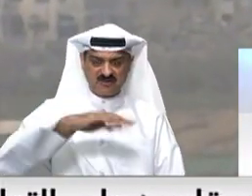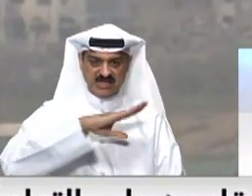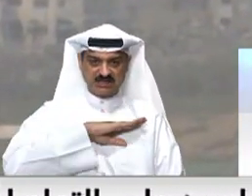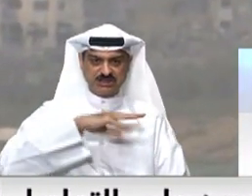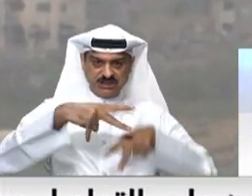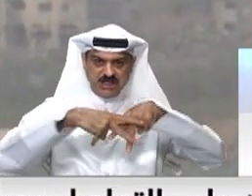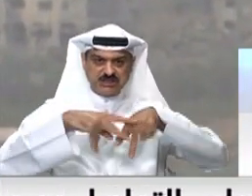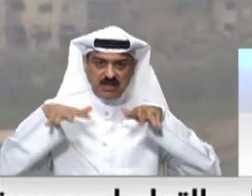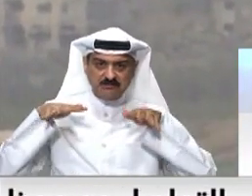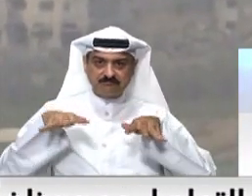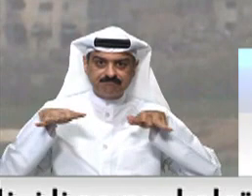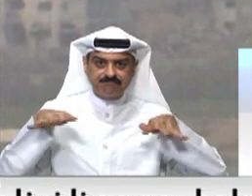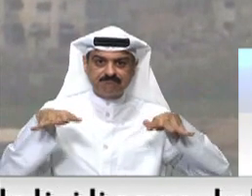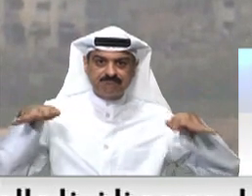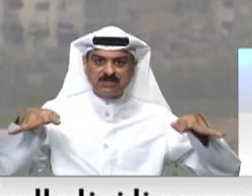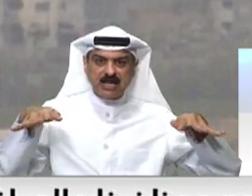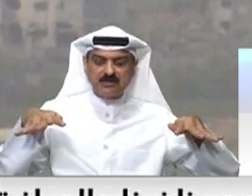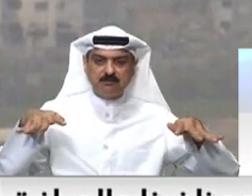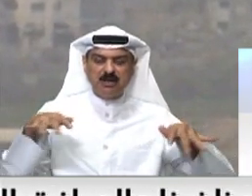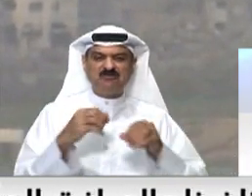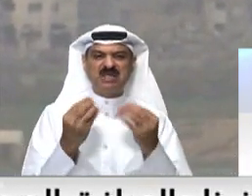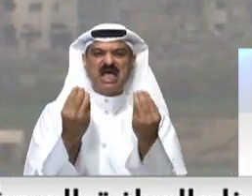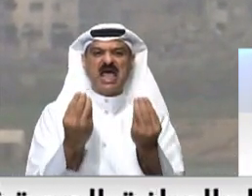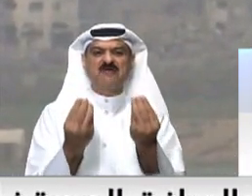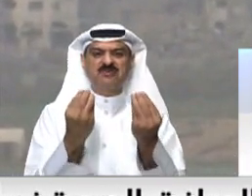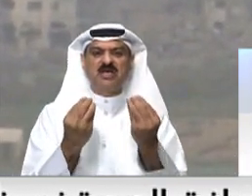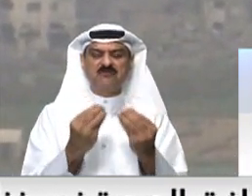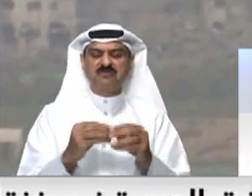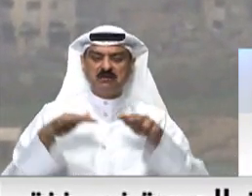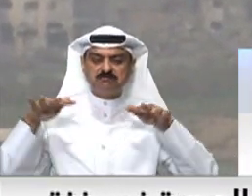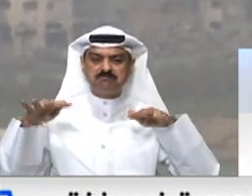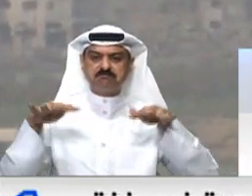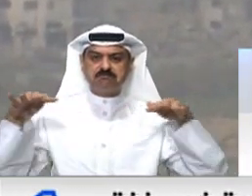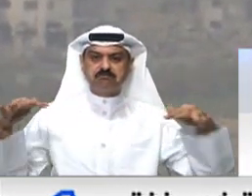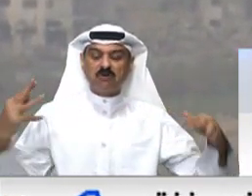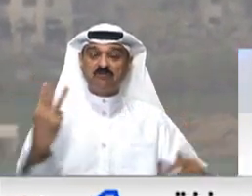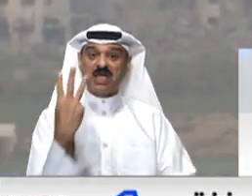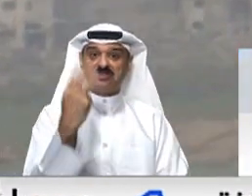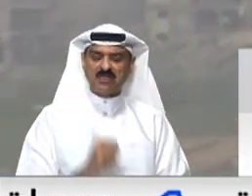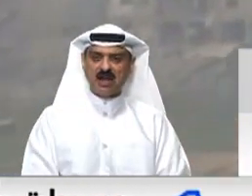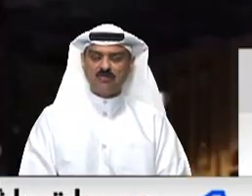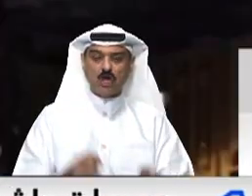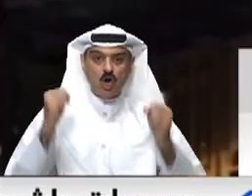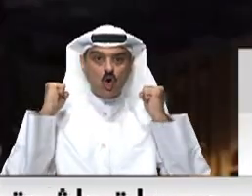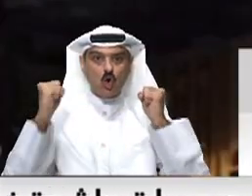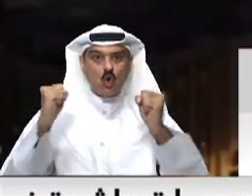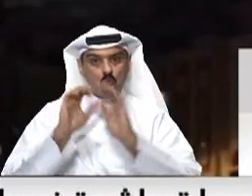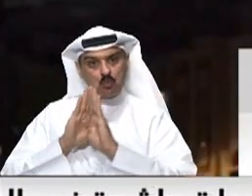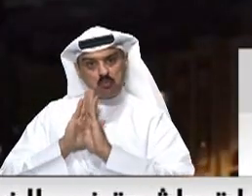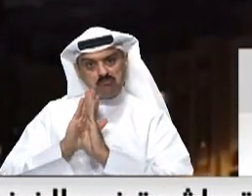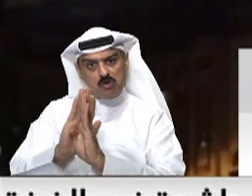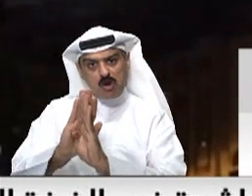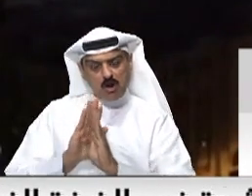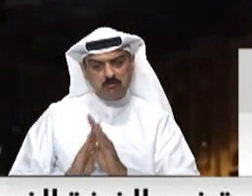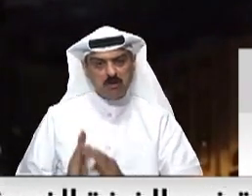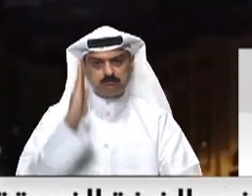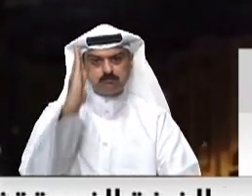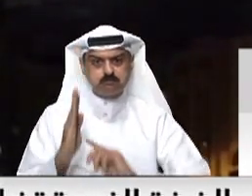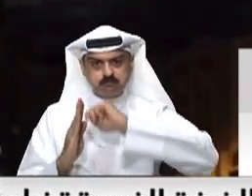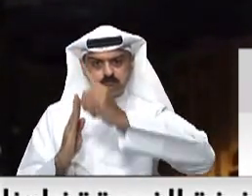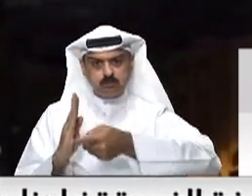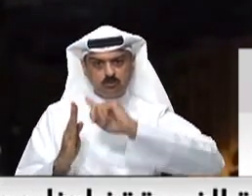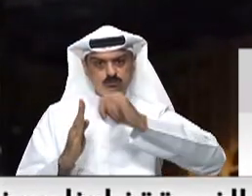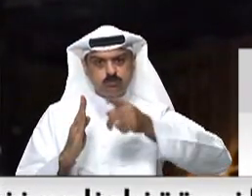قوات الاحتلال الإسرائيلي من 3 محاور في قطاع غزة. سرعان ما ردت المقاومة الفلسطينية بإطلاق عدد